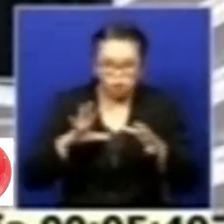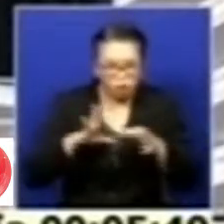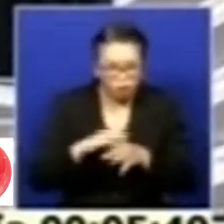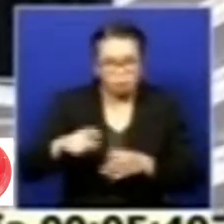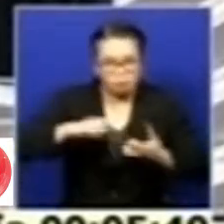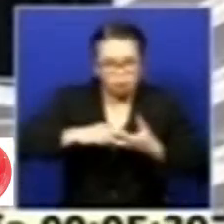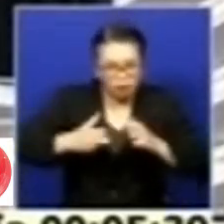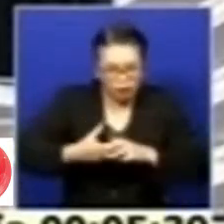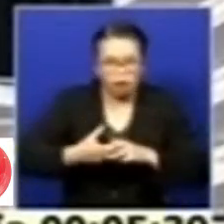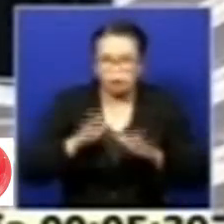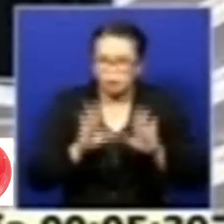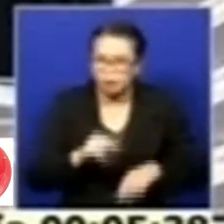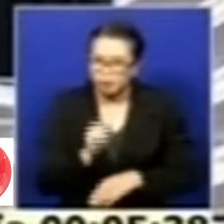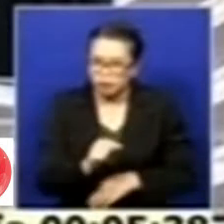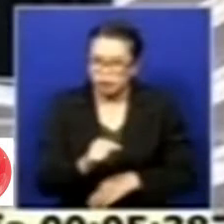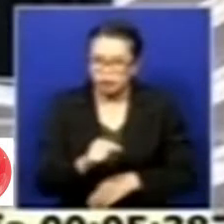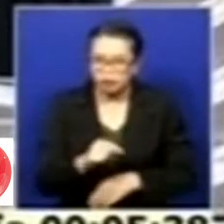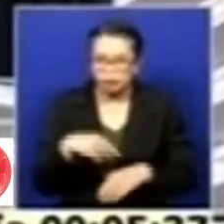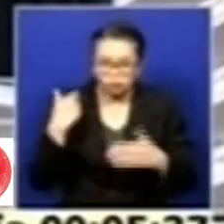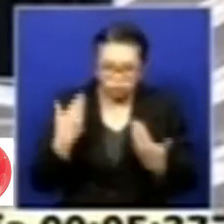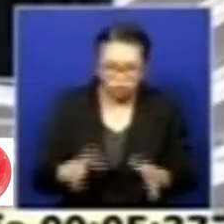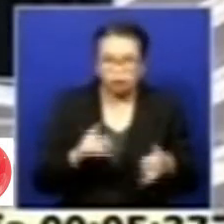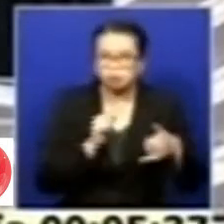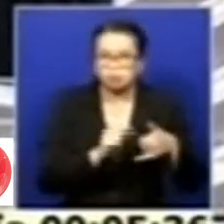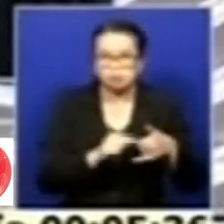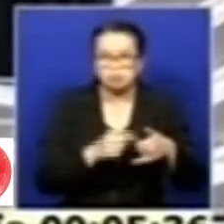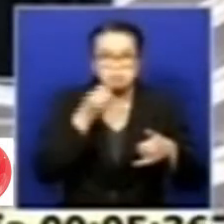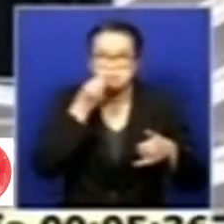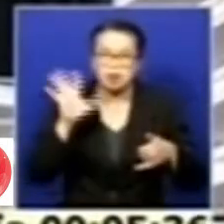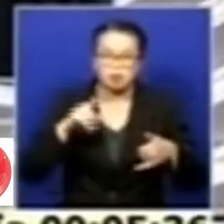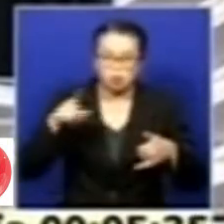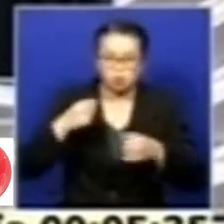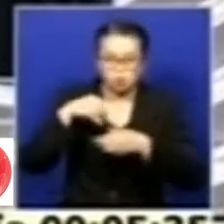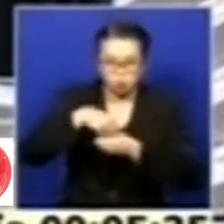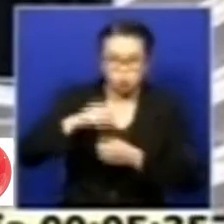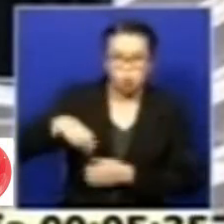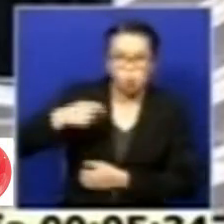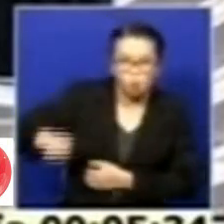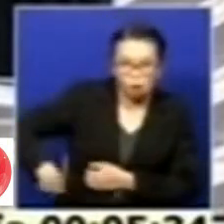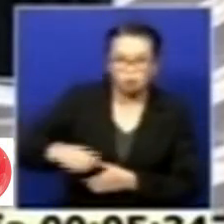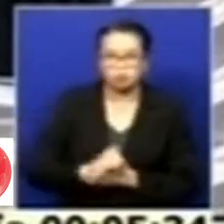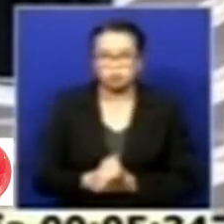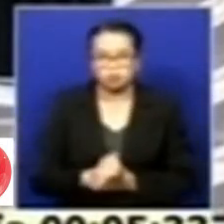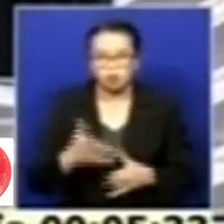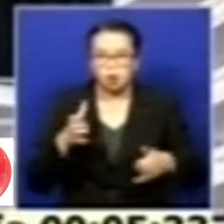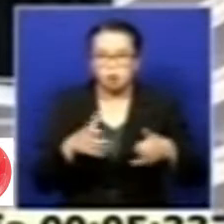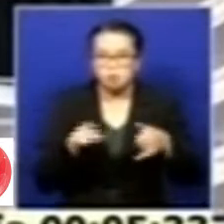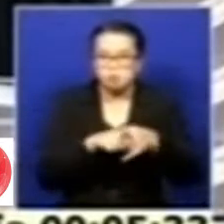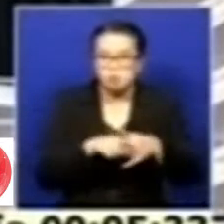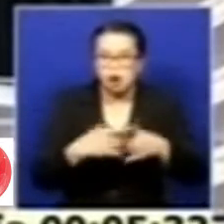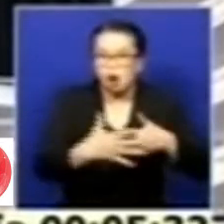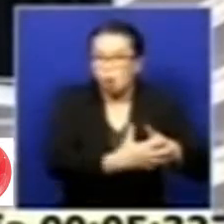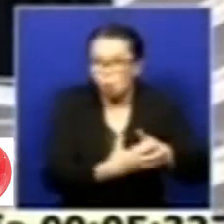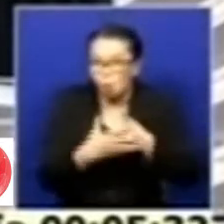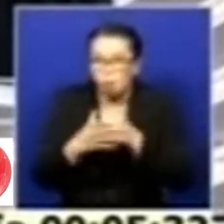ไรสุดท้ายคุณวันเฉลิมไม่กลับบ้านแล้วนำไปสู่การอุ้มหายถ้าไม่มีการดำเนินคดีหรือ